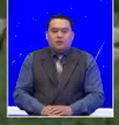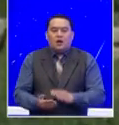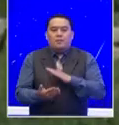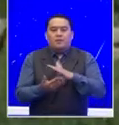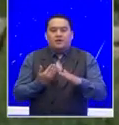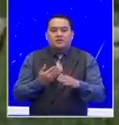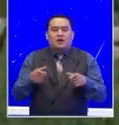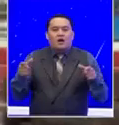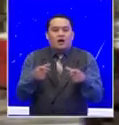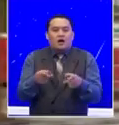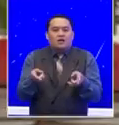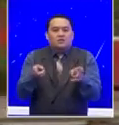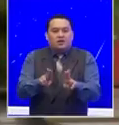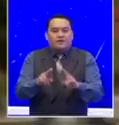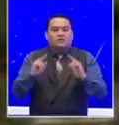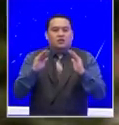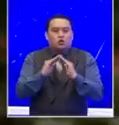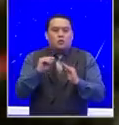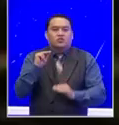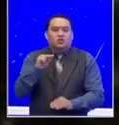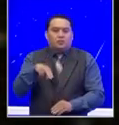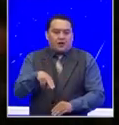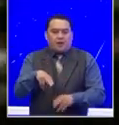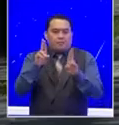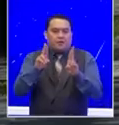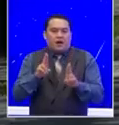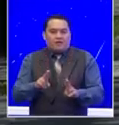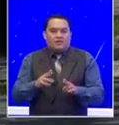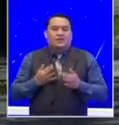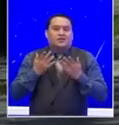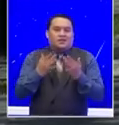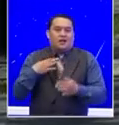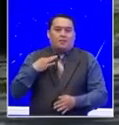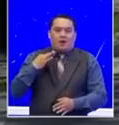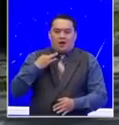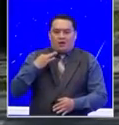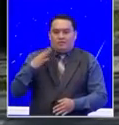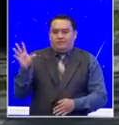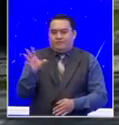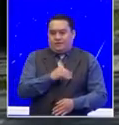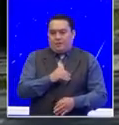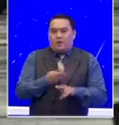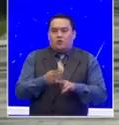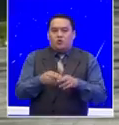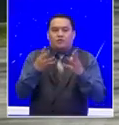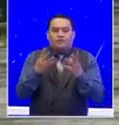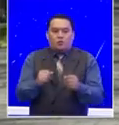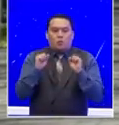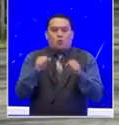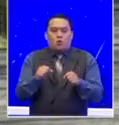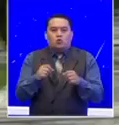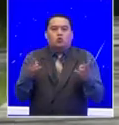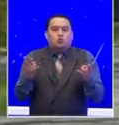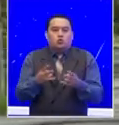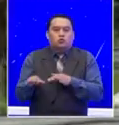граждан о самоизоляции и соблюдении при режиме ЧП карантинных правил, этих требований придерживаются далеко не все. Если в дневное время жители могут по особой